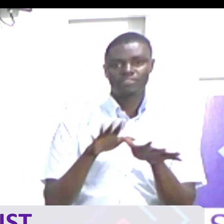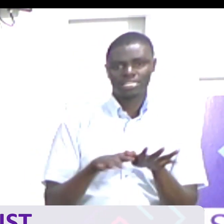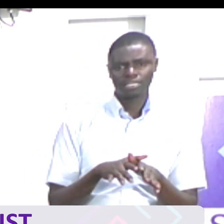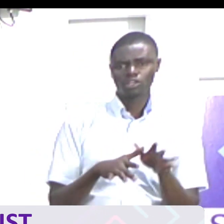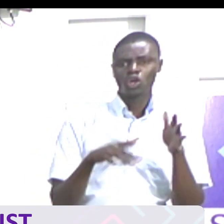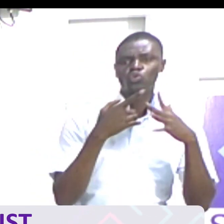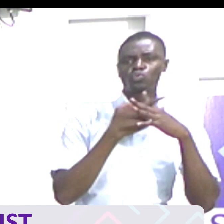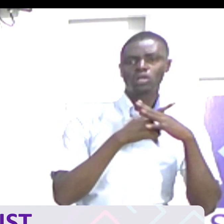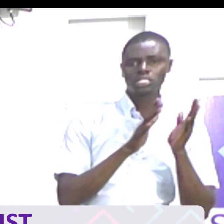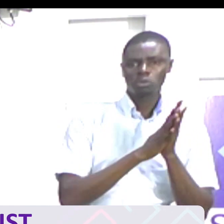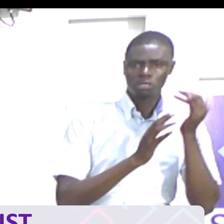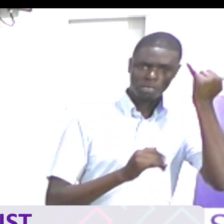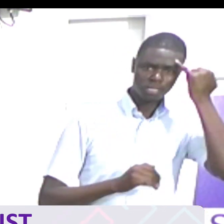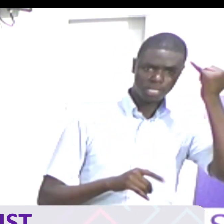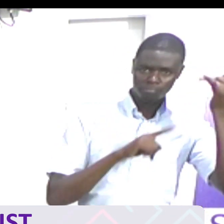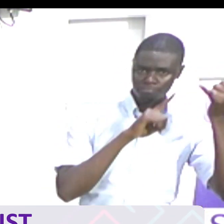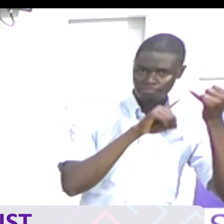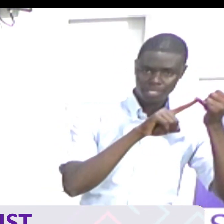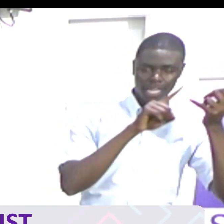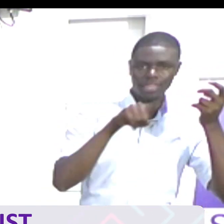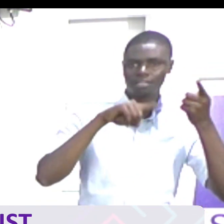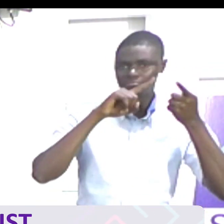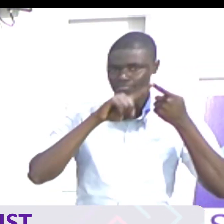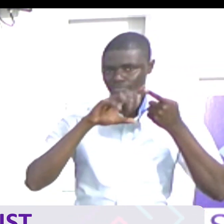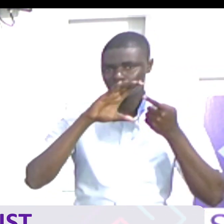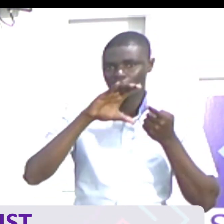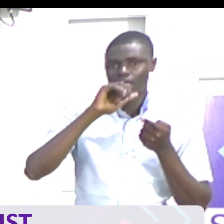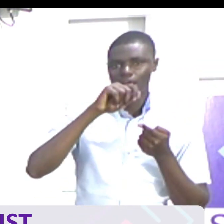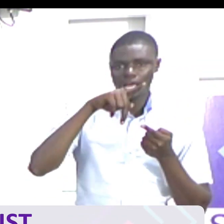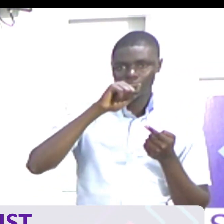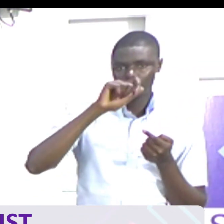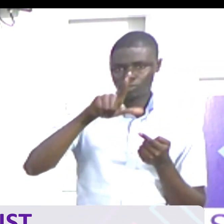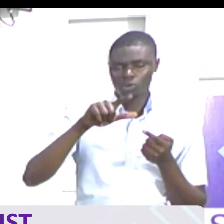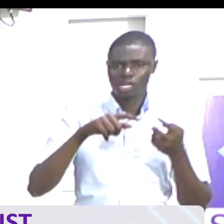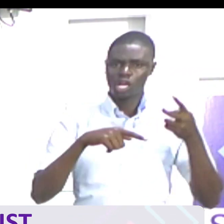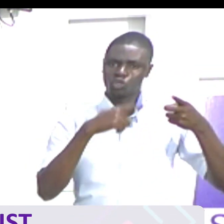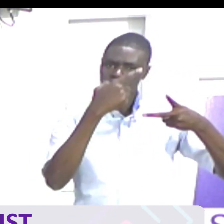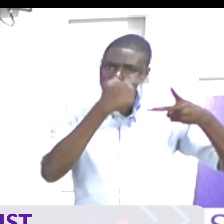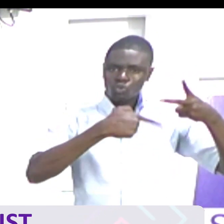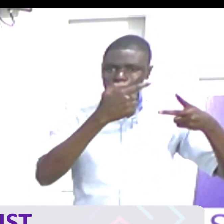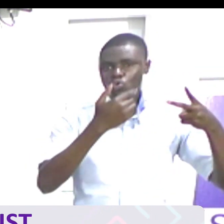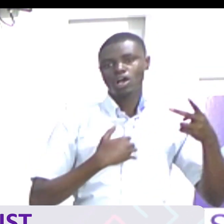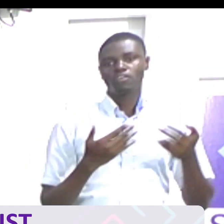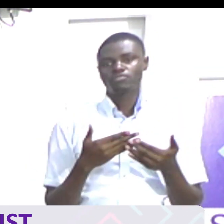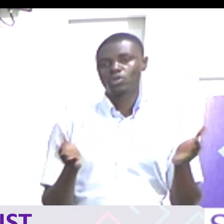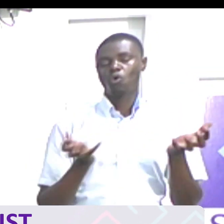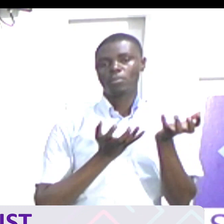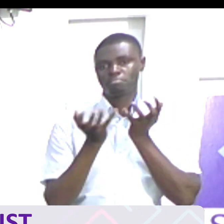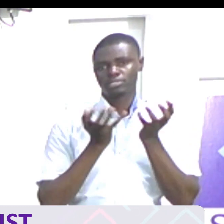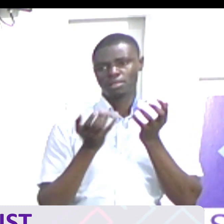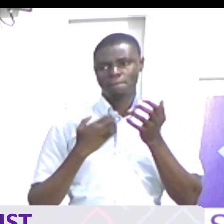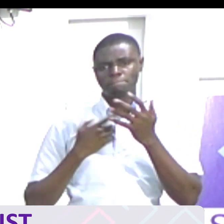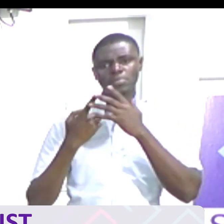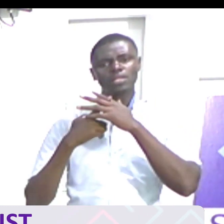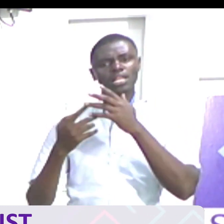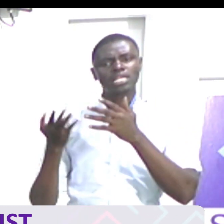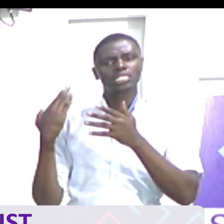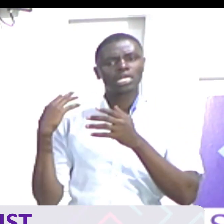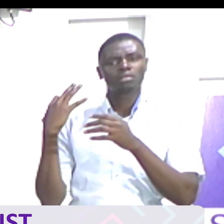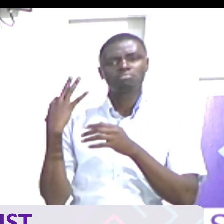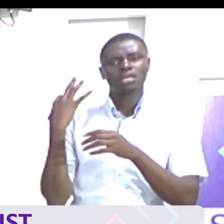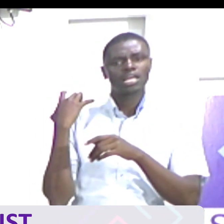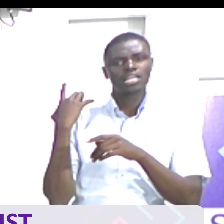tunaanza na idea. Right. Then capital. Ukiwa na hizo mbili, wewe fungua. Kaeni kabisa. Sasa hii I started 3 years ago.